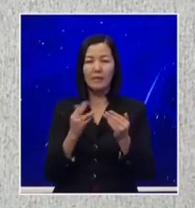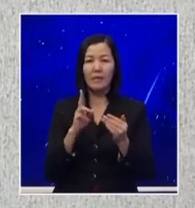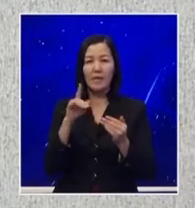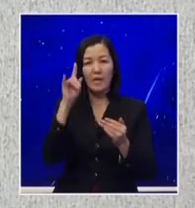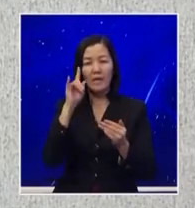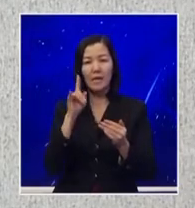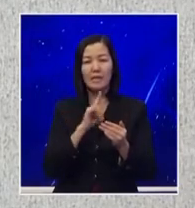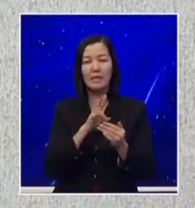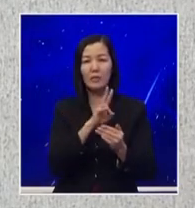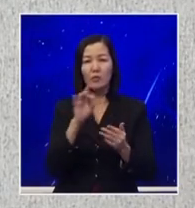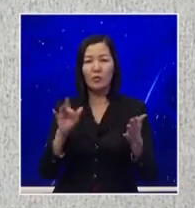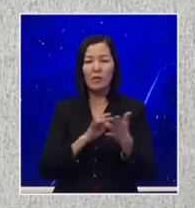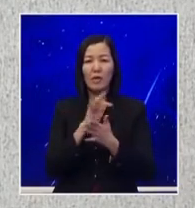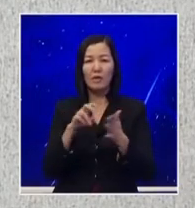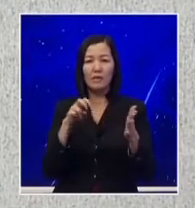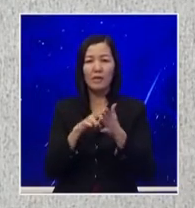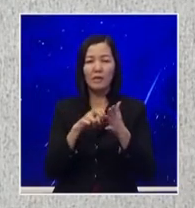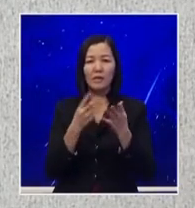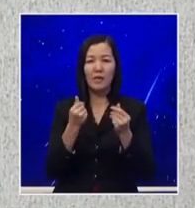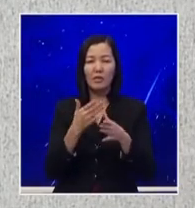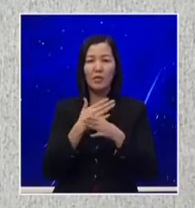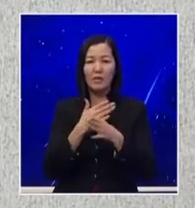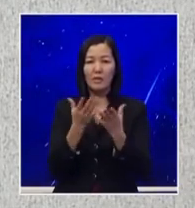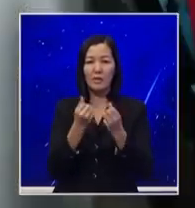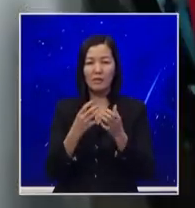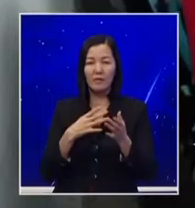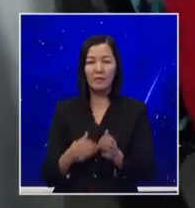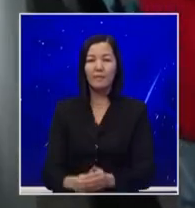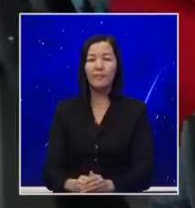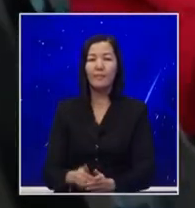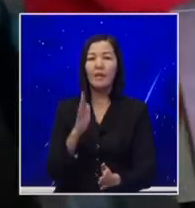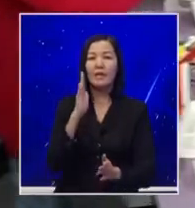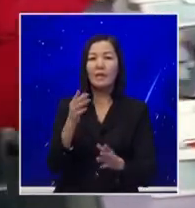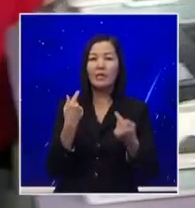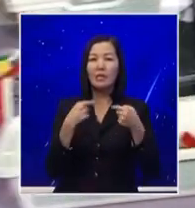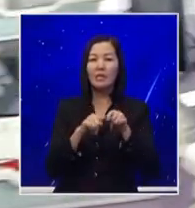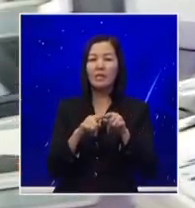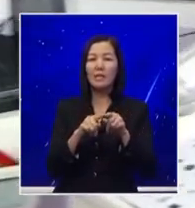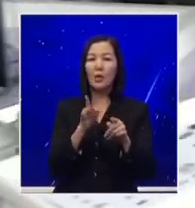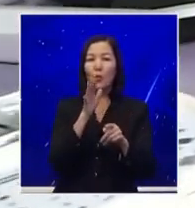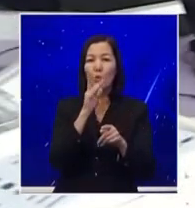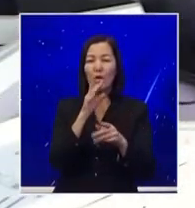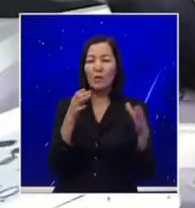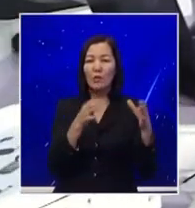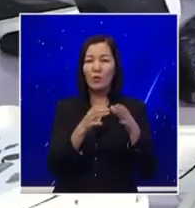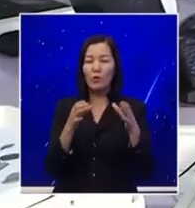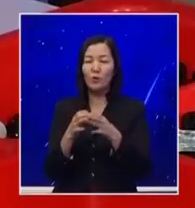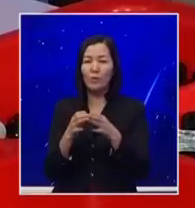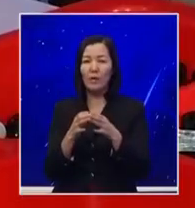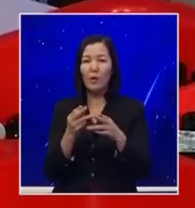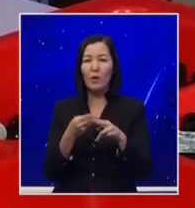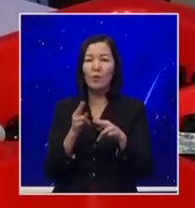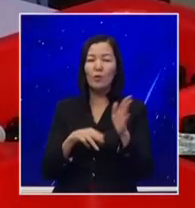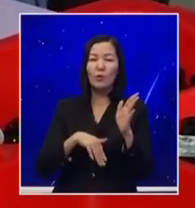Нұрсұлтан Назарбаев қорының алғыс хаттары мен қаржылай жүлделеріне ие болып жүр. Келешек техниканың заманы, сондықтан үйірме іздегенге сұраған, әлі